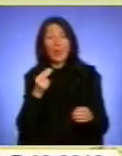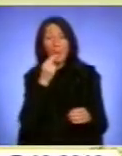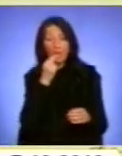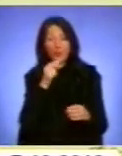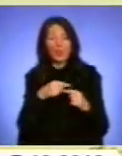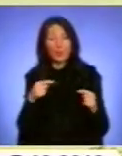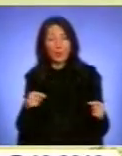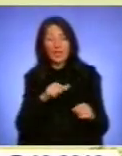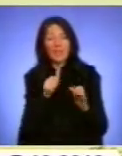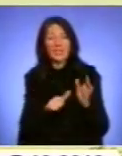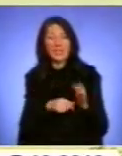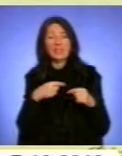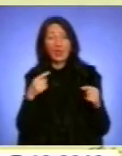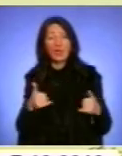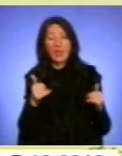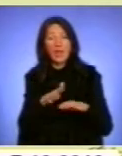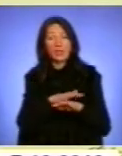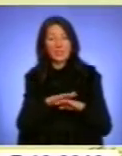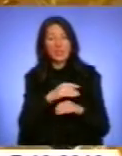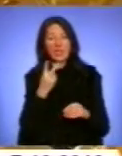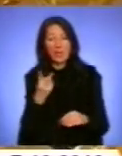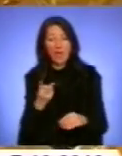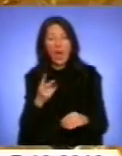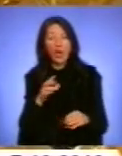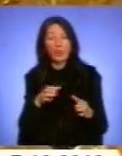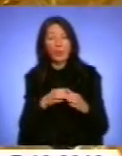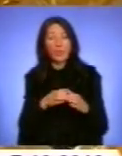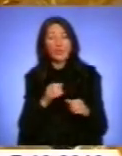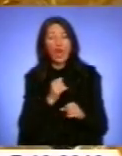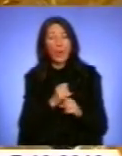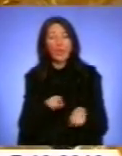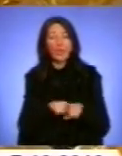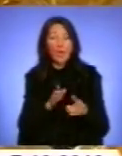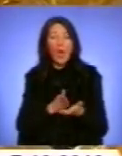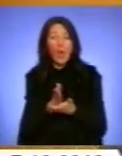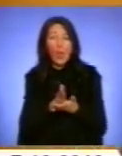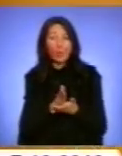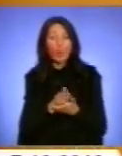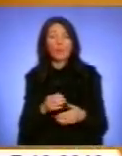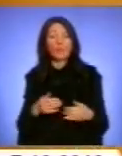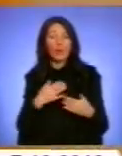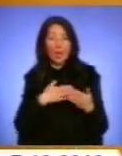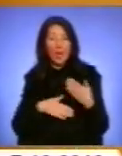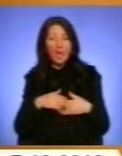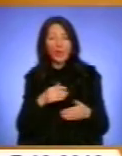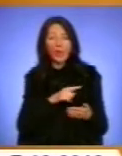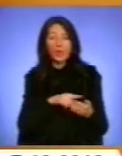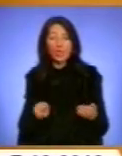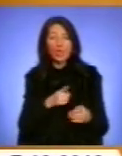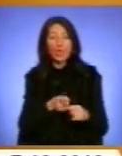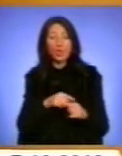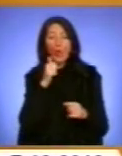продукція», 16 – «Товари для населення» та 2 у номінації «Роботи та послуги». Відрадно відмітити, що цього року